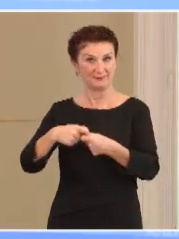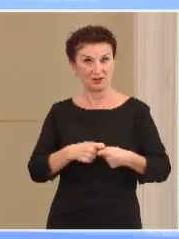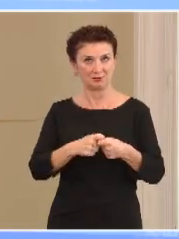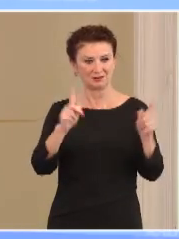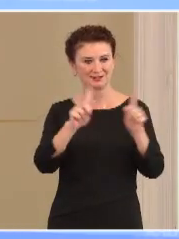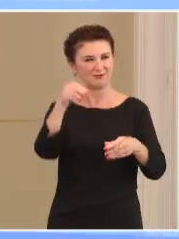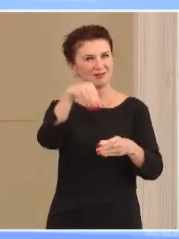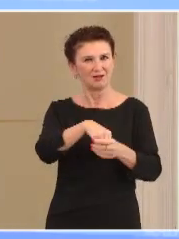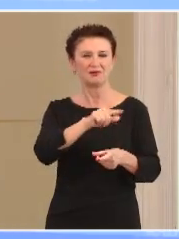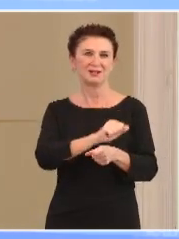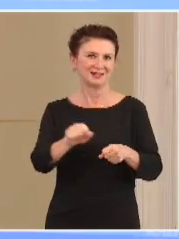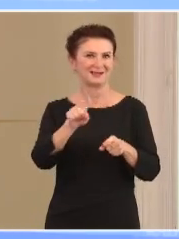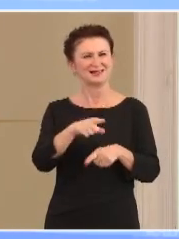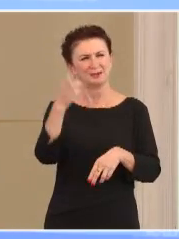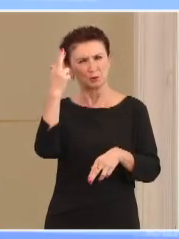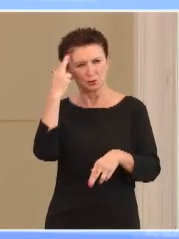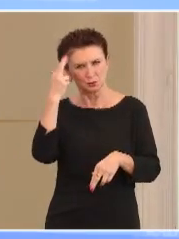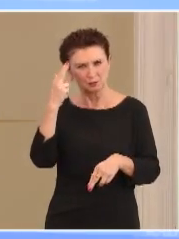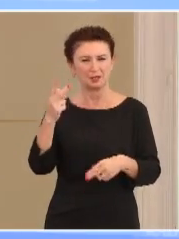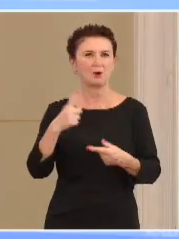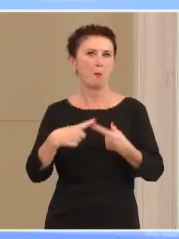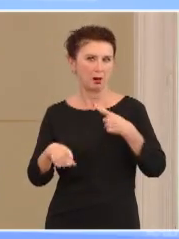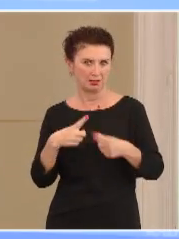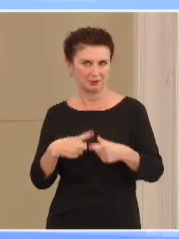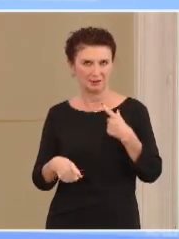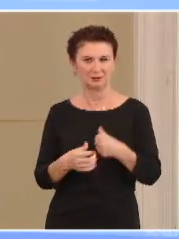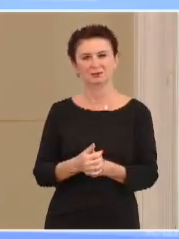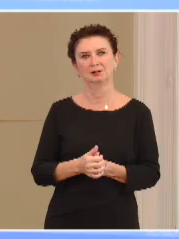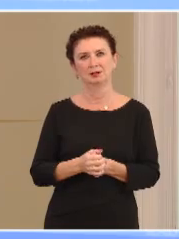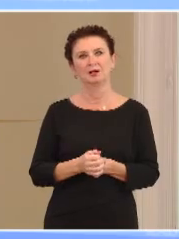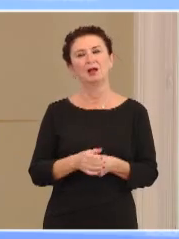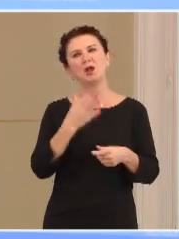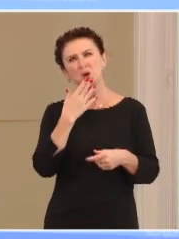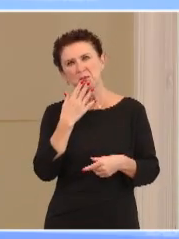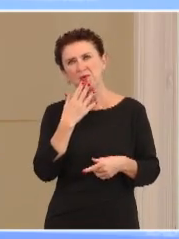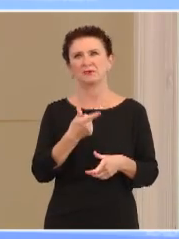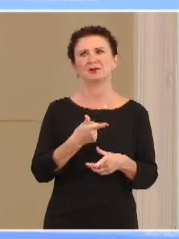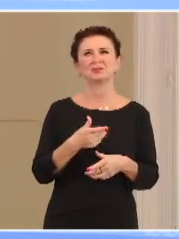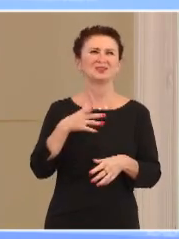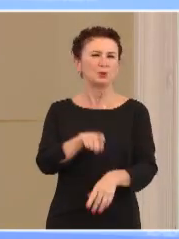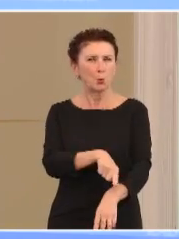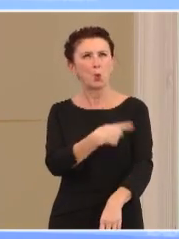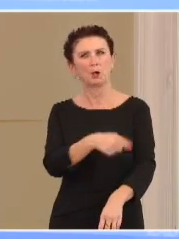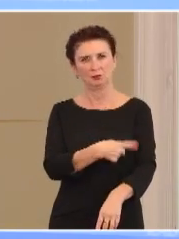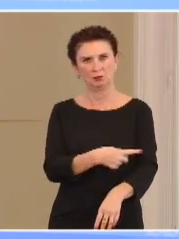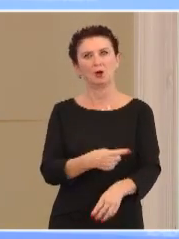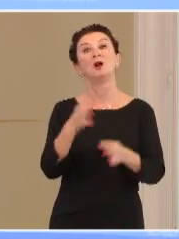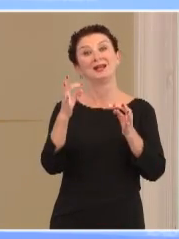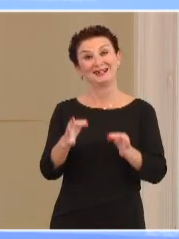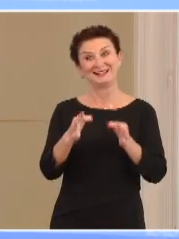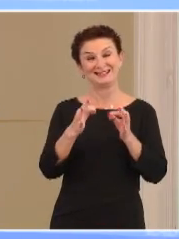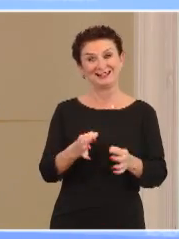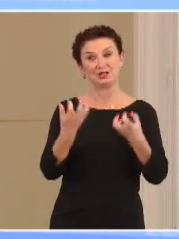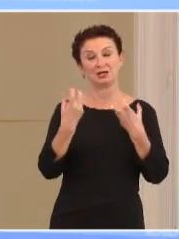dzieje, że wielka zwłoka i tak dalej. Dzisiaj chciałem poinformować o tym dużym, ważnym kroku, a nie o